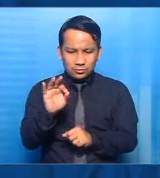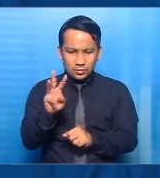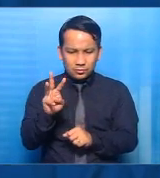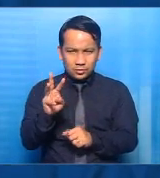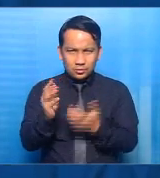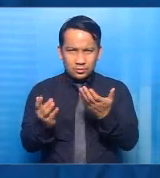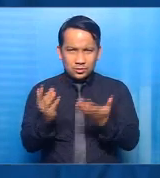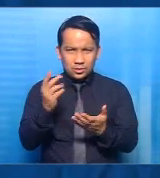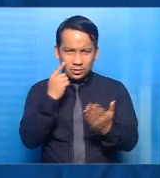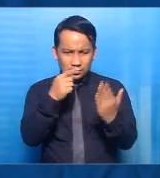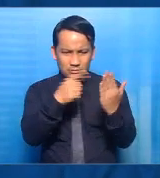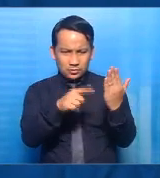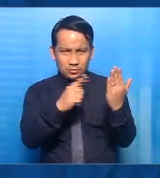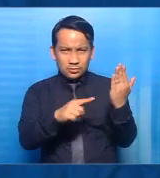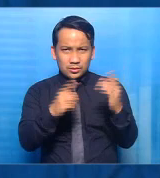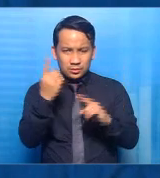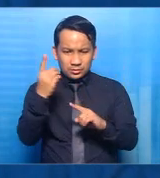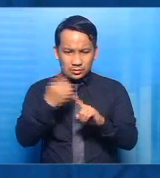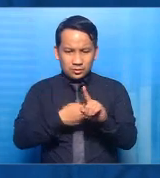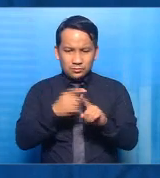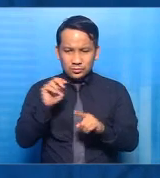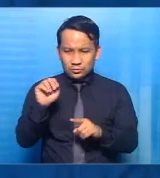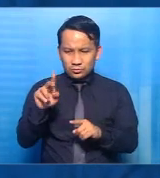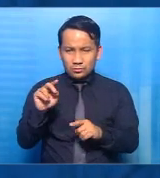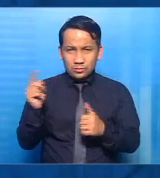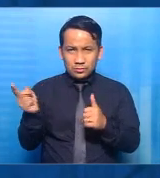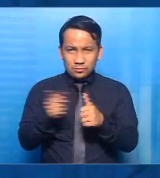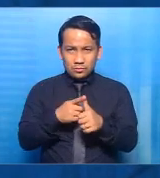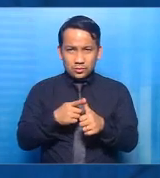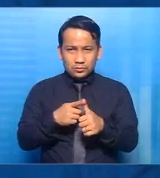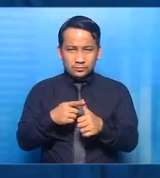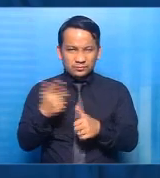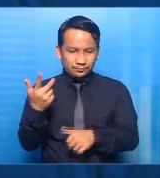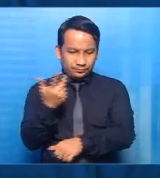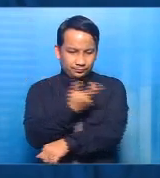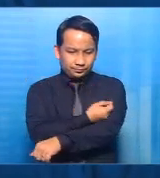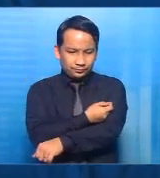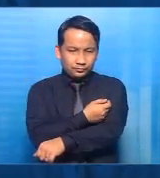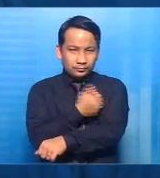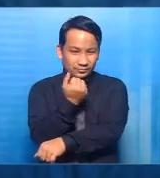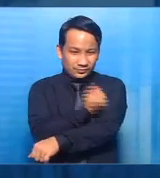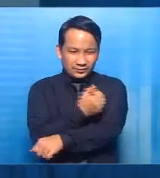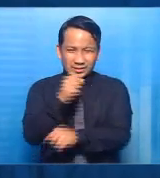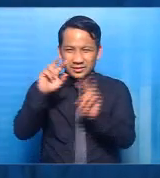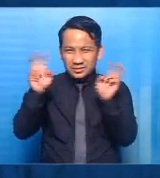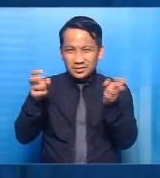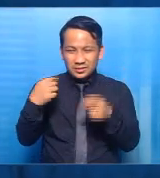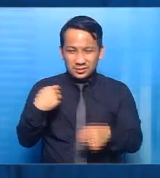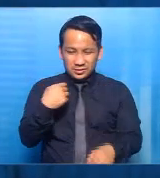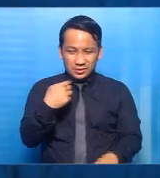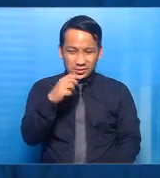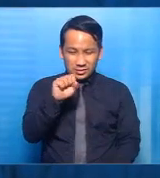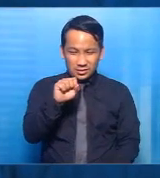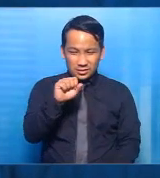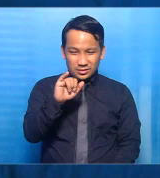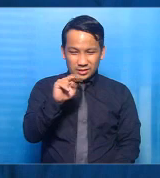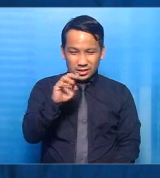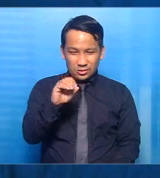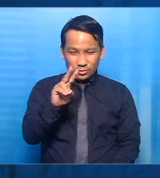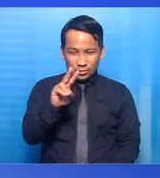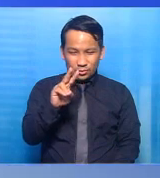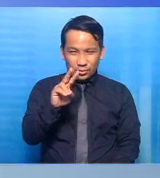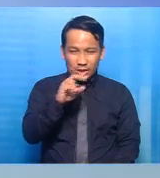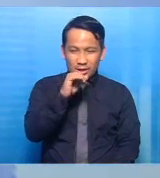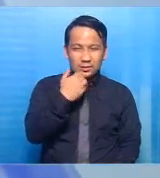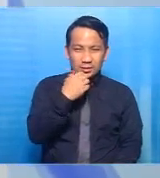OFW, makikita na December 12 nang una siyang bakunahan ng Sinopharm. January 2 naman nang mabigay sa kanya ang final